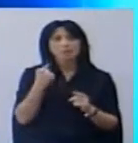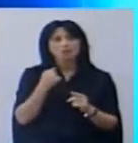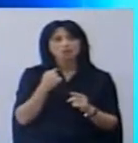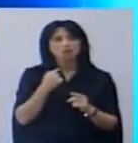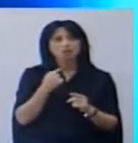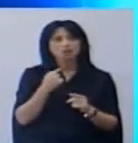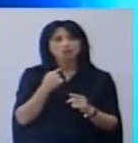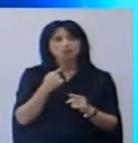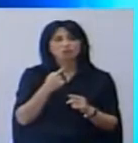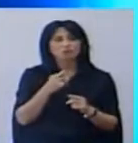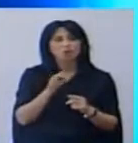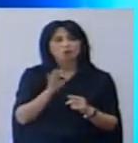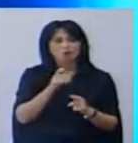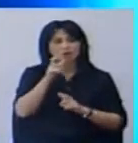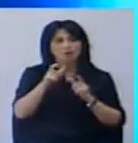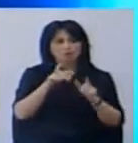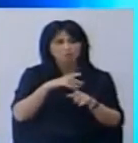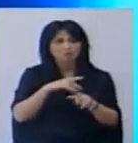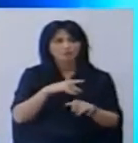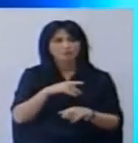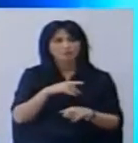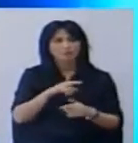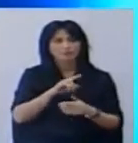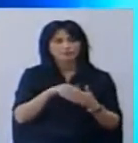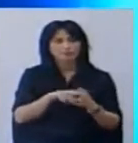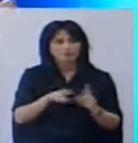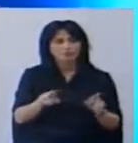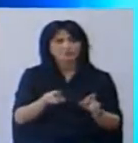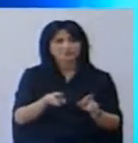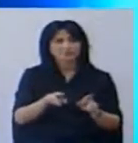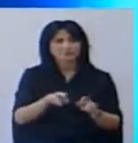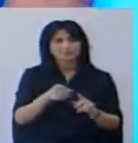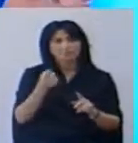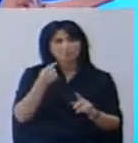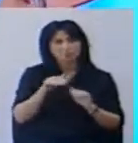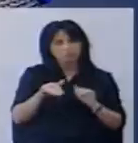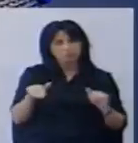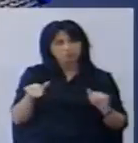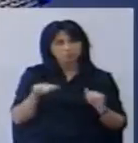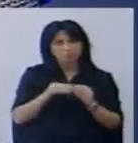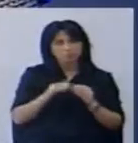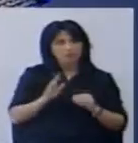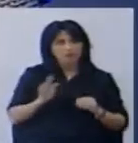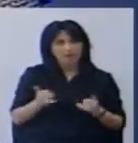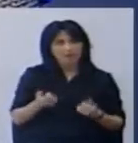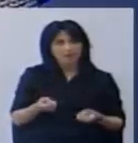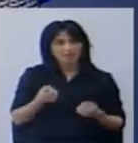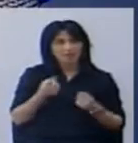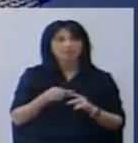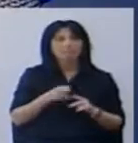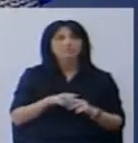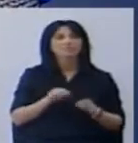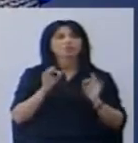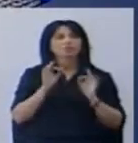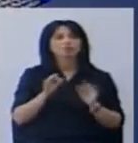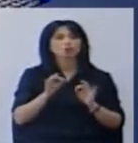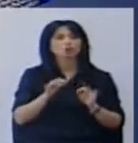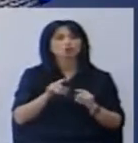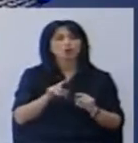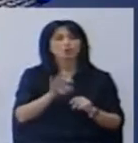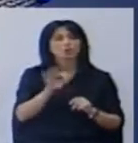თუ ლაპარაკობდით ამაზე თქვენ, ან თუ დაგისვამთ ეს კითხვა, ან შეიძლება მაშინ არ იყო ეს პრობლემები და ახლა გაჩნდა. არა, იმისთვის რომ სწორად გავცეთ